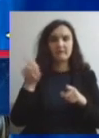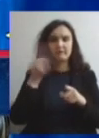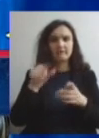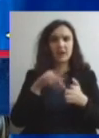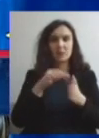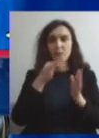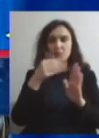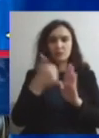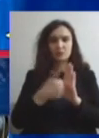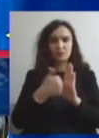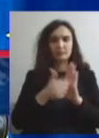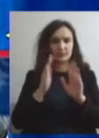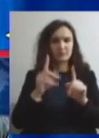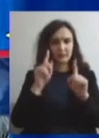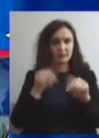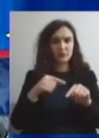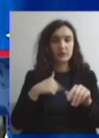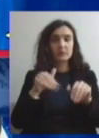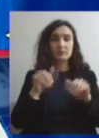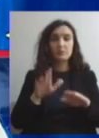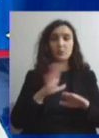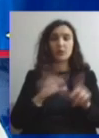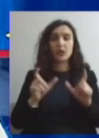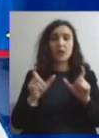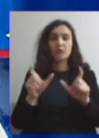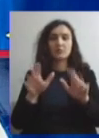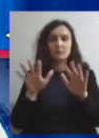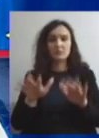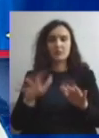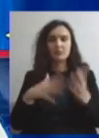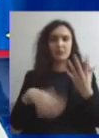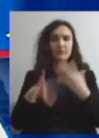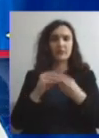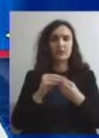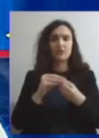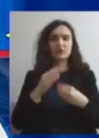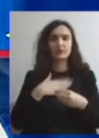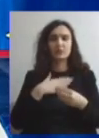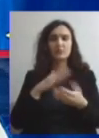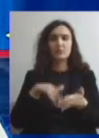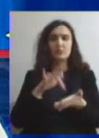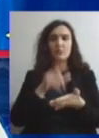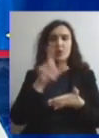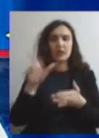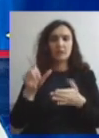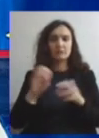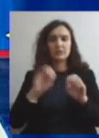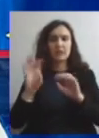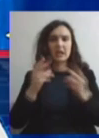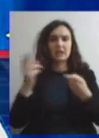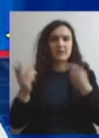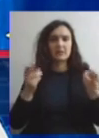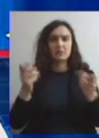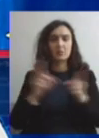ჩვენს გადაწყვეტილებას. ჩვენ გვქონდა როგორც საკარანტინო ზონებში ყველა შემოსული ჩვენი მოქალაქის განთავსება და ამ შემთხვევით